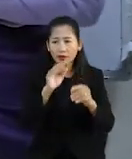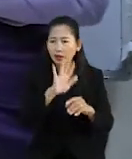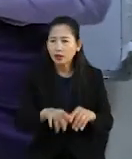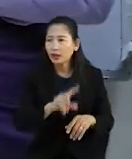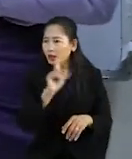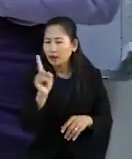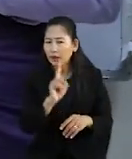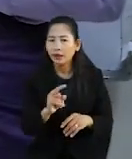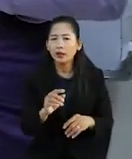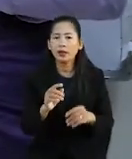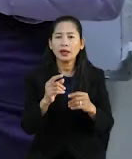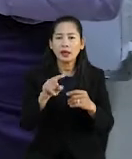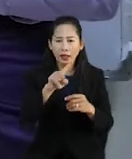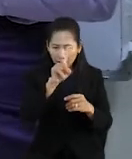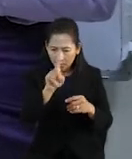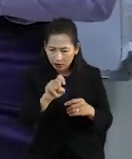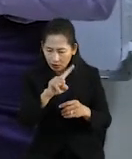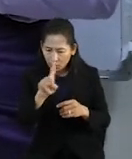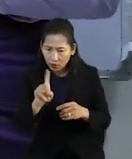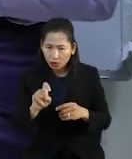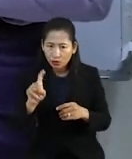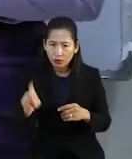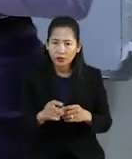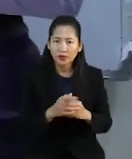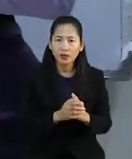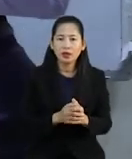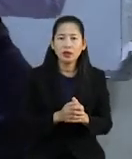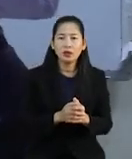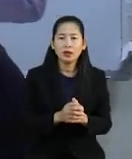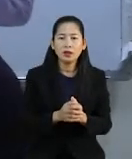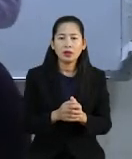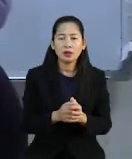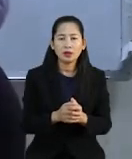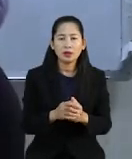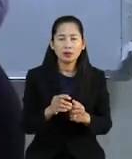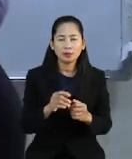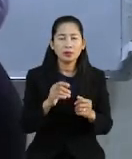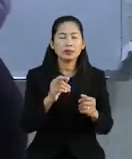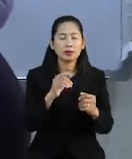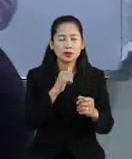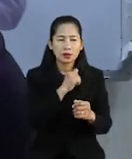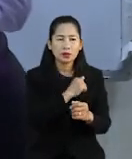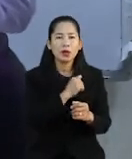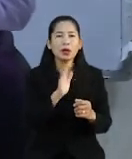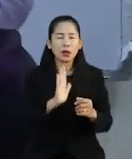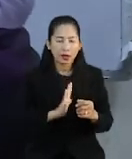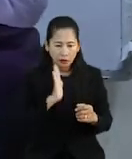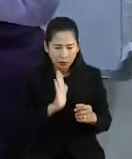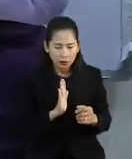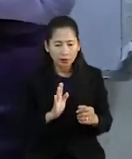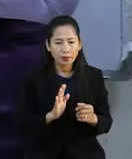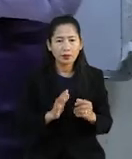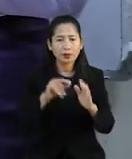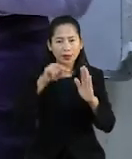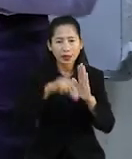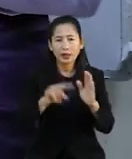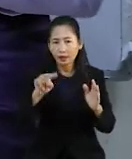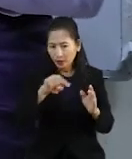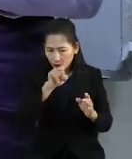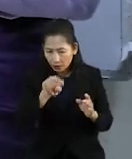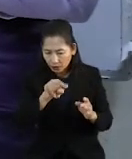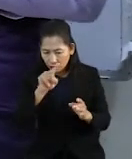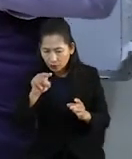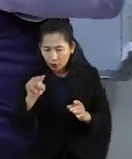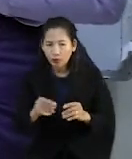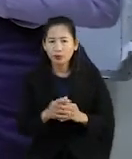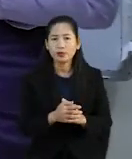đừng ấy con cứ ca xá xá sủa chắp đam ca xong tình đầm bốn cứ dân pra sầm nuốt cua sầm bẩn to mót phơ ca xá xá